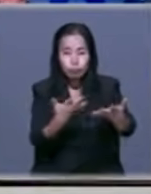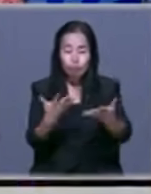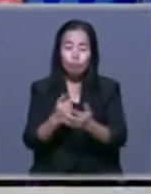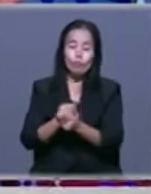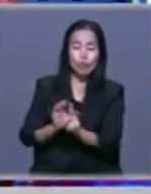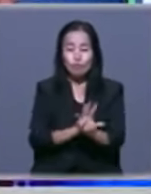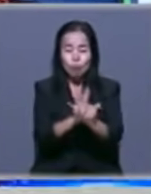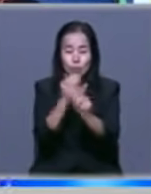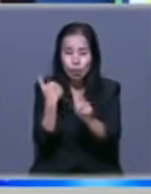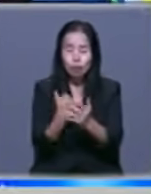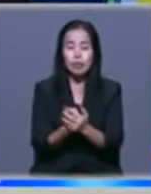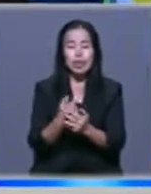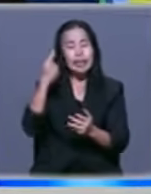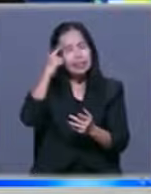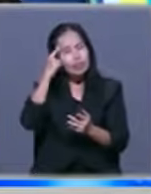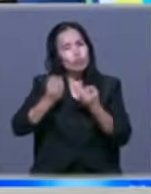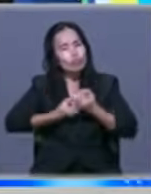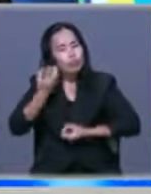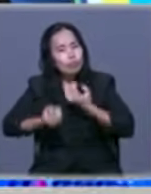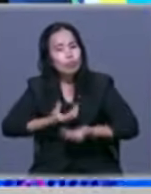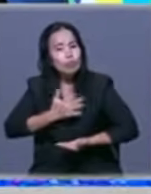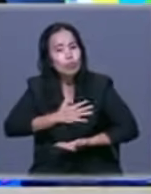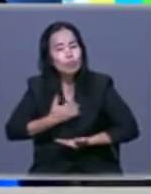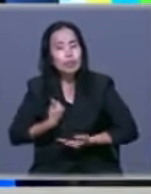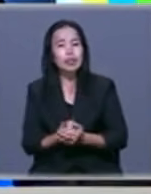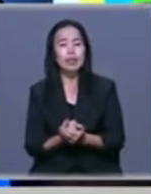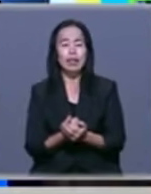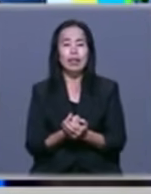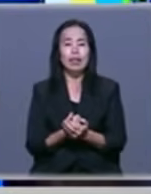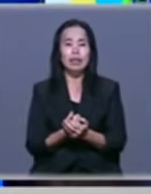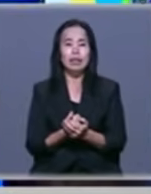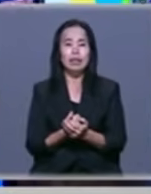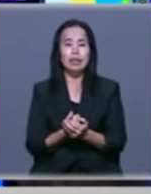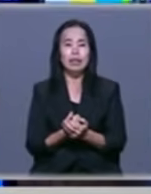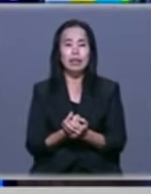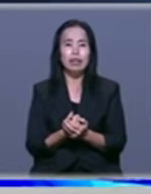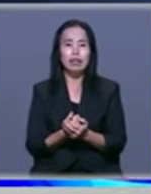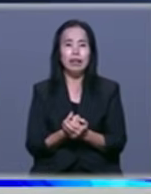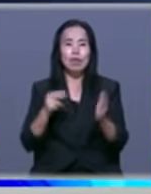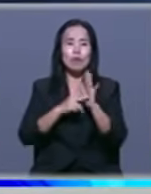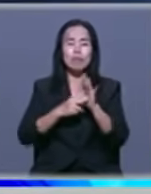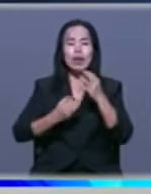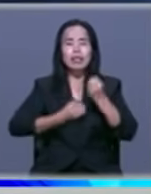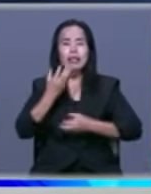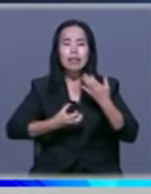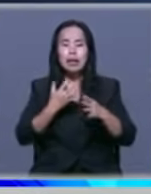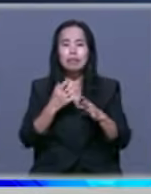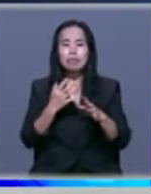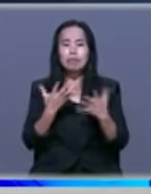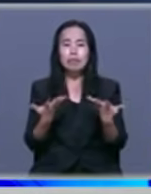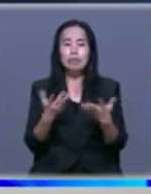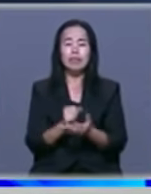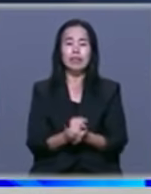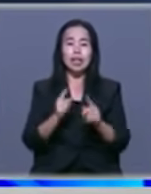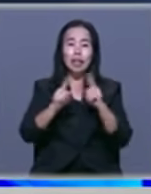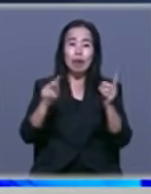ว่าเราก็แสดงความเห็นเนี่ยคือคล้ายๆกับว่าจริงๆเนี่ยเหมือนเราไม่ได้แสดงความเห็นอะไรเท่าไหร่เลยนะจริ